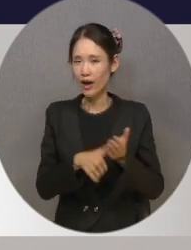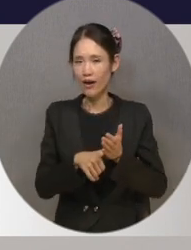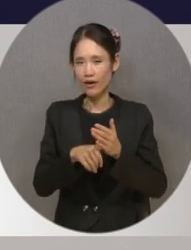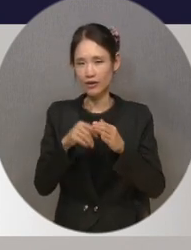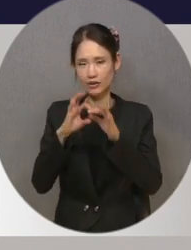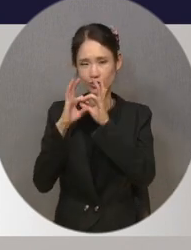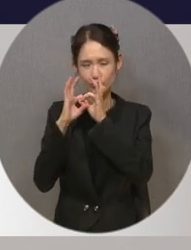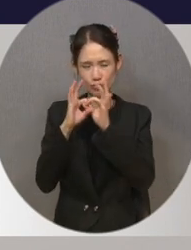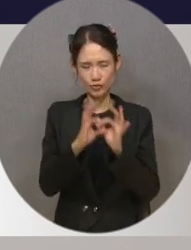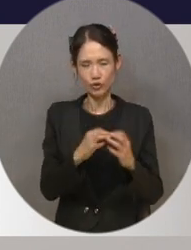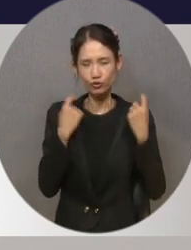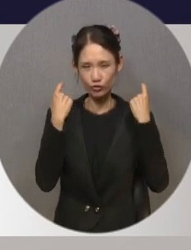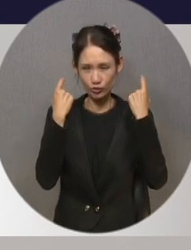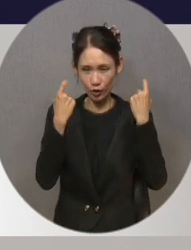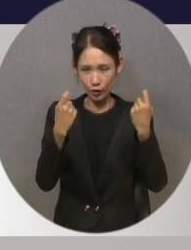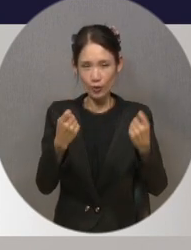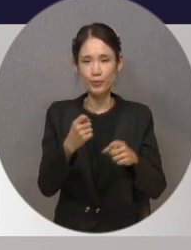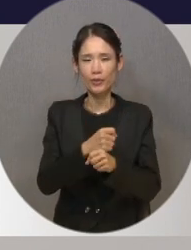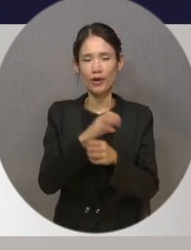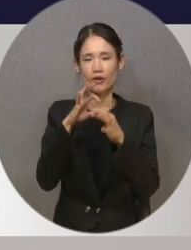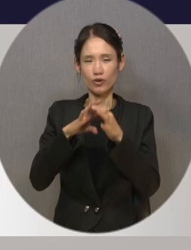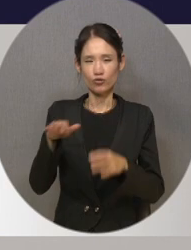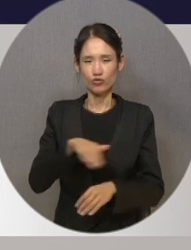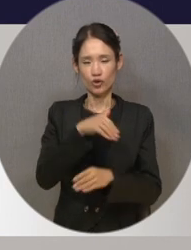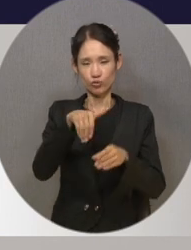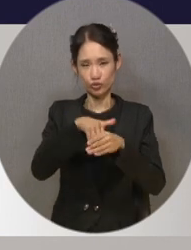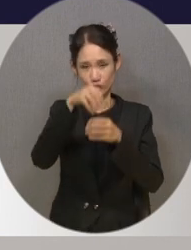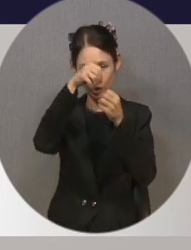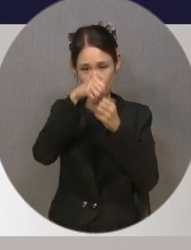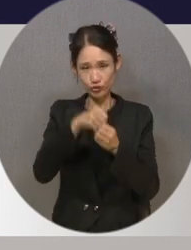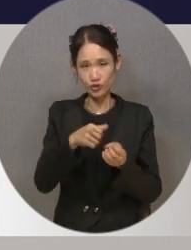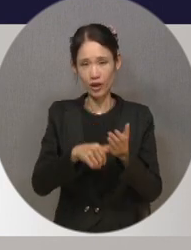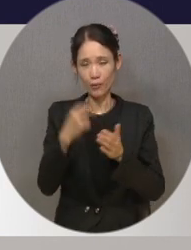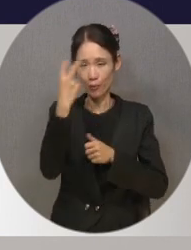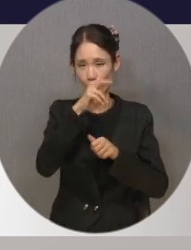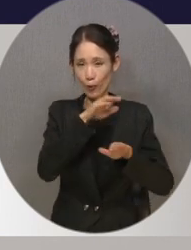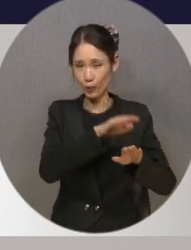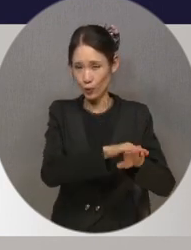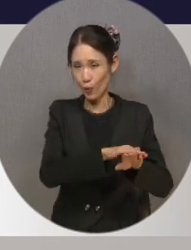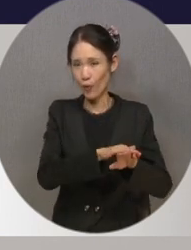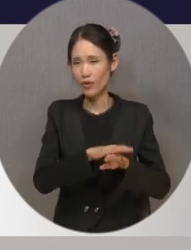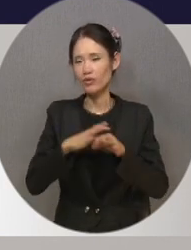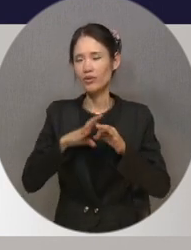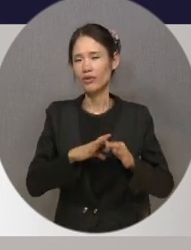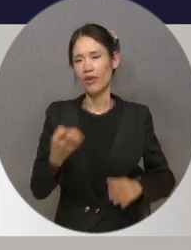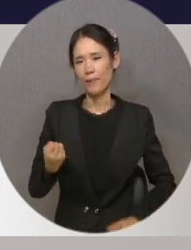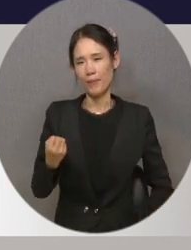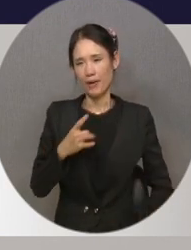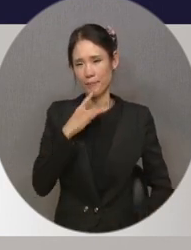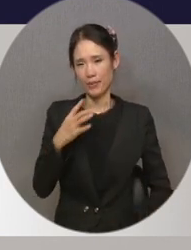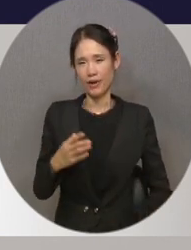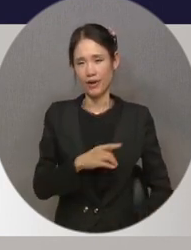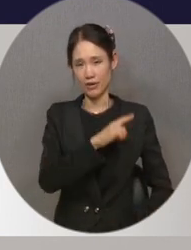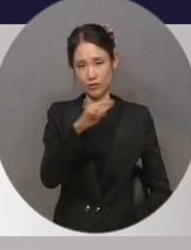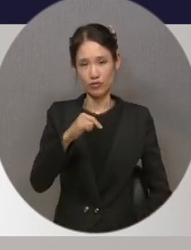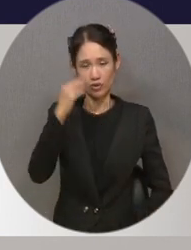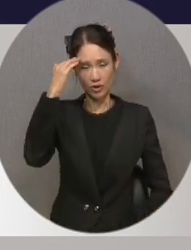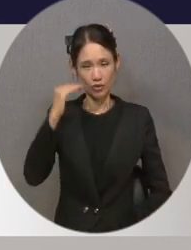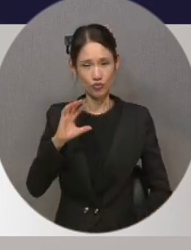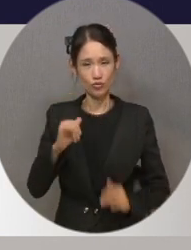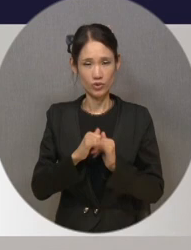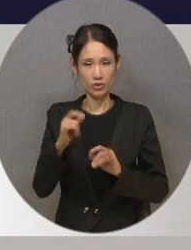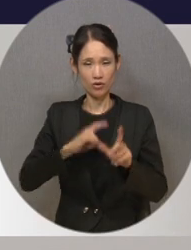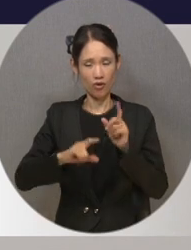있게 추진해 나가면서 우리가 문화유산과 보존에 치우쳐서 지금까지 해왔다면 앞으로 국민들이 우리 유산을